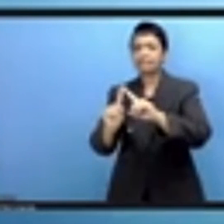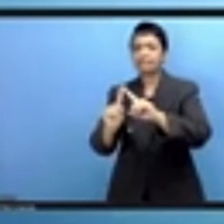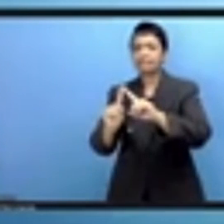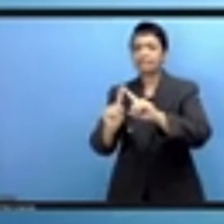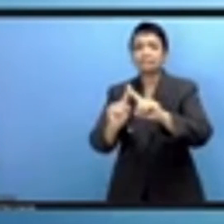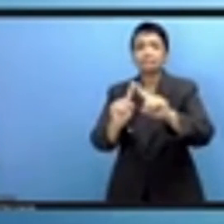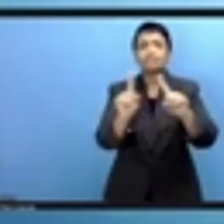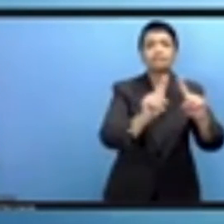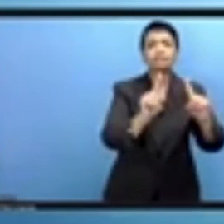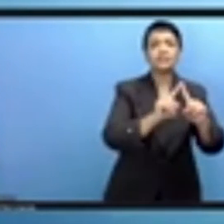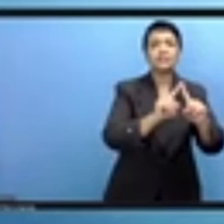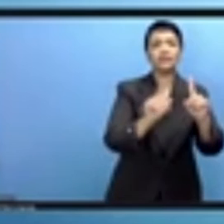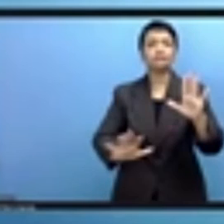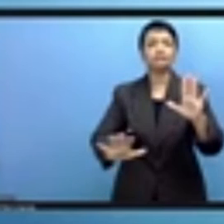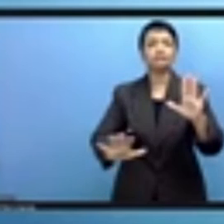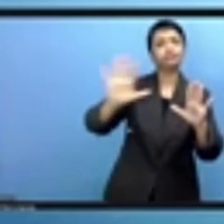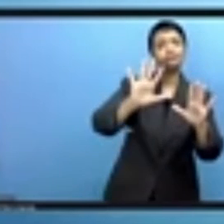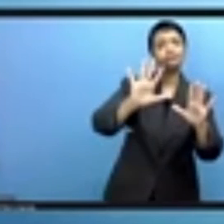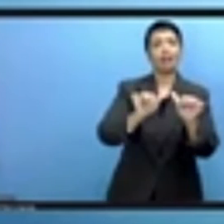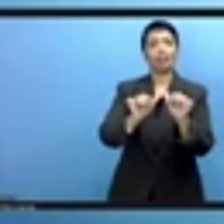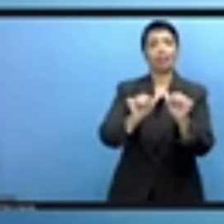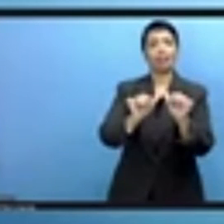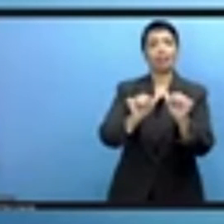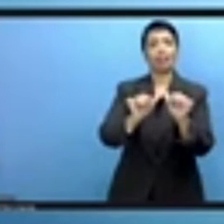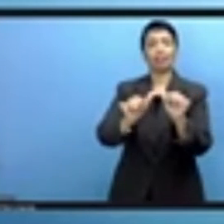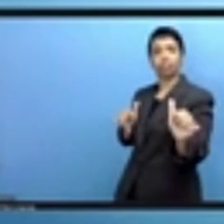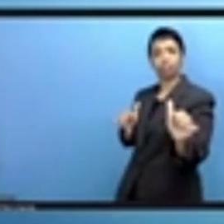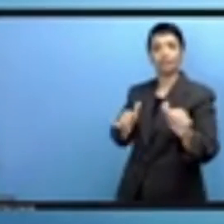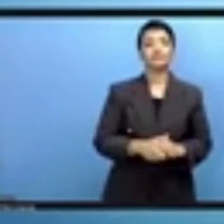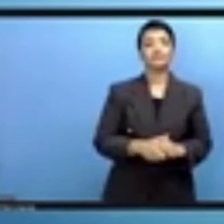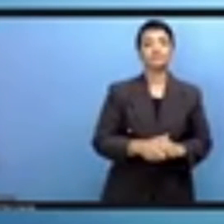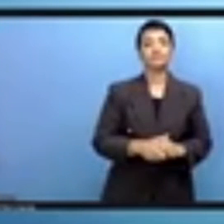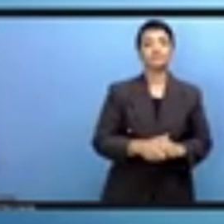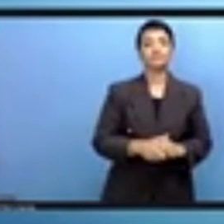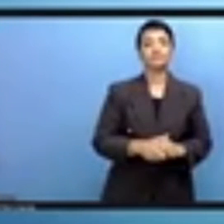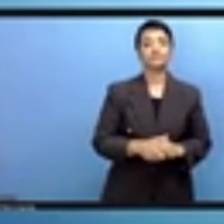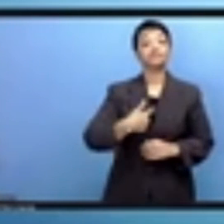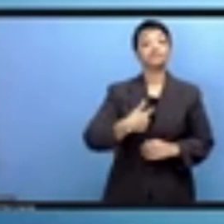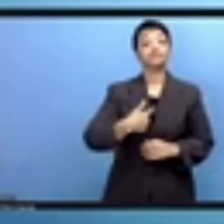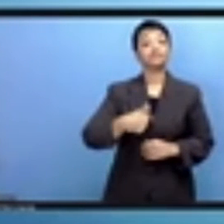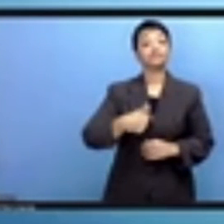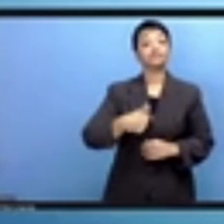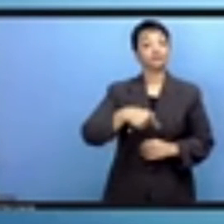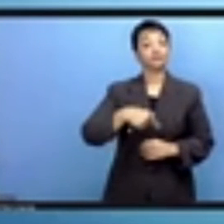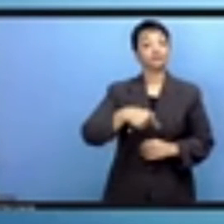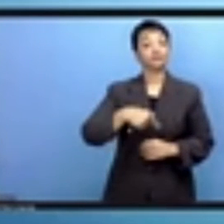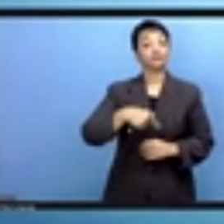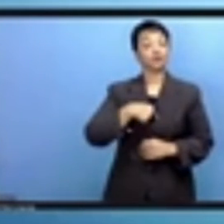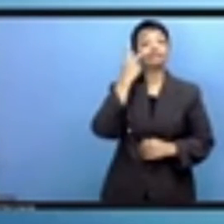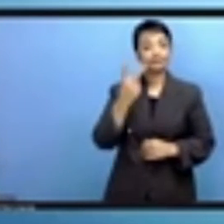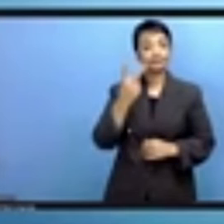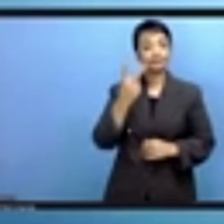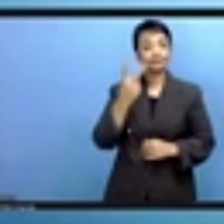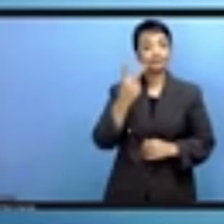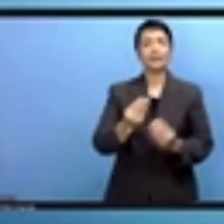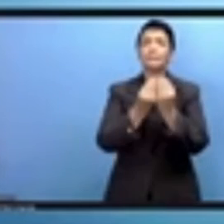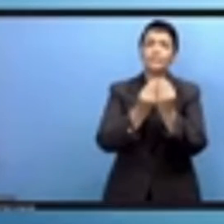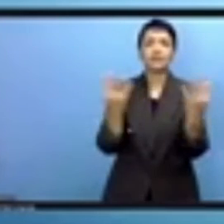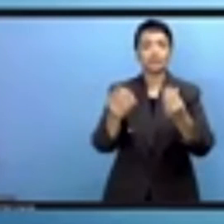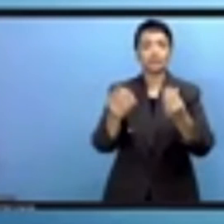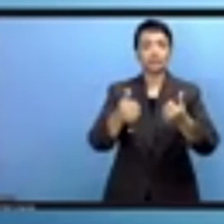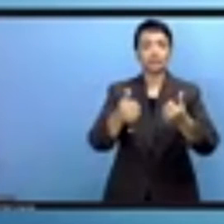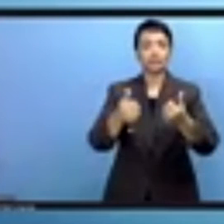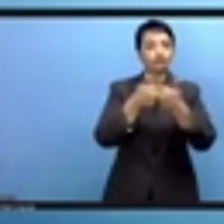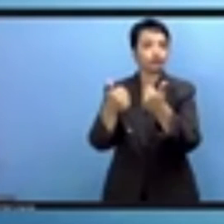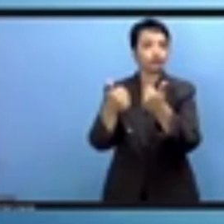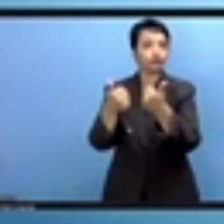要共同的努力。毫无疑问，我们面临着重大的挑战。